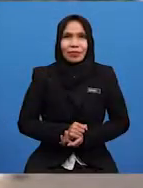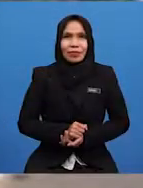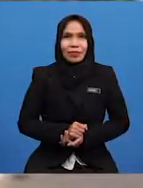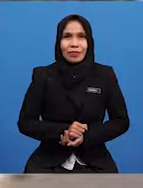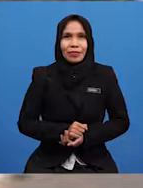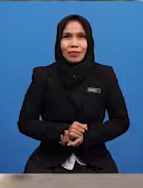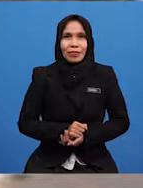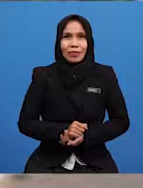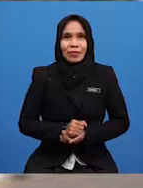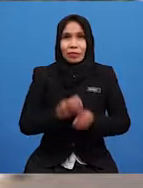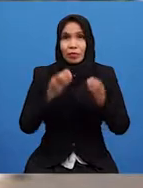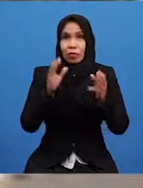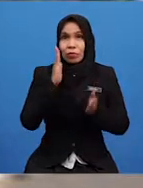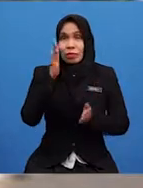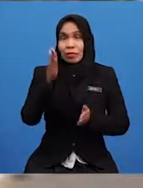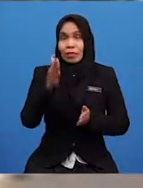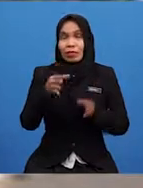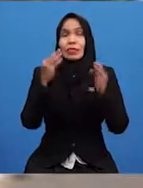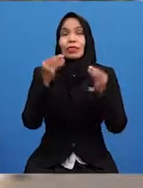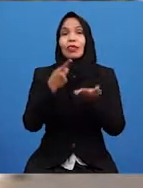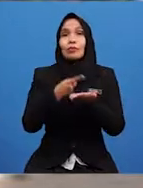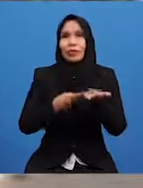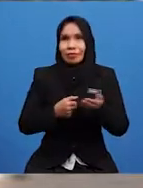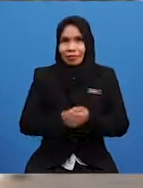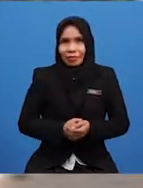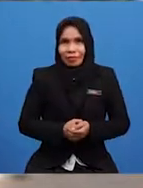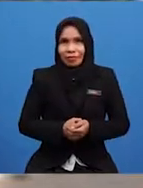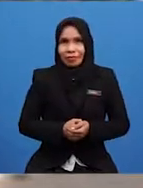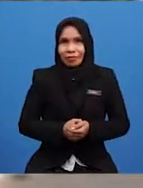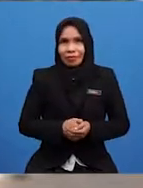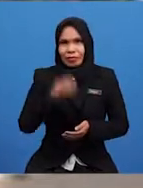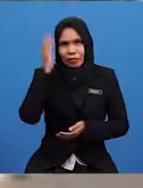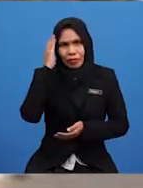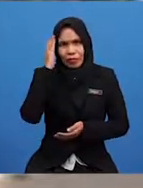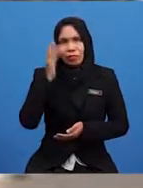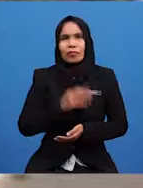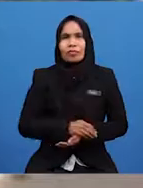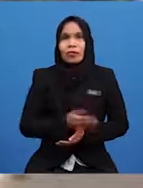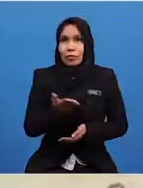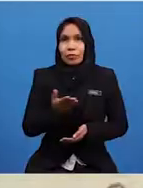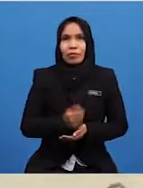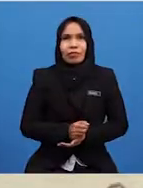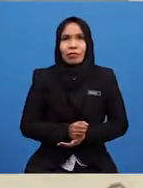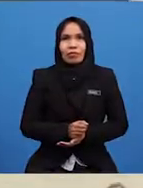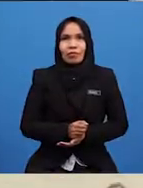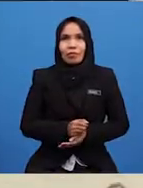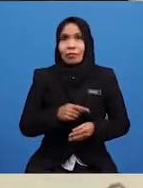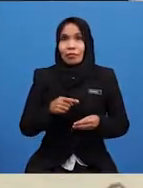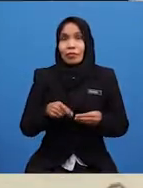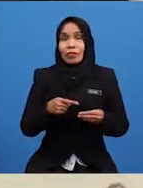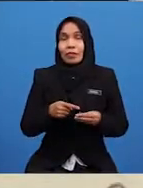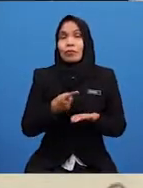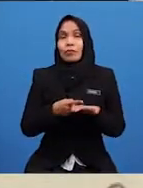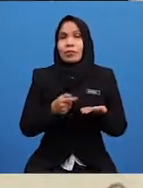Agak-agak kamu, cikgu akan ajar tentang apa ya? Tahukah kamu, video tersebut adalah berkenaan zaman Kesultanan